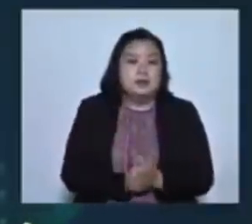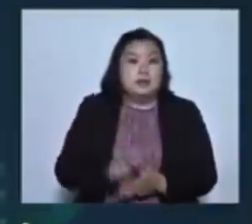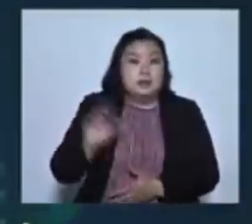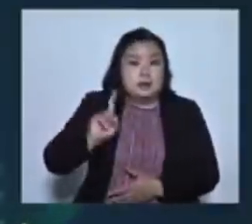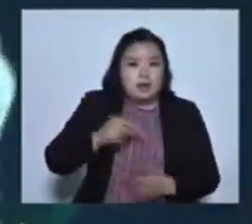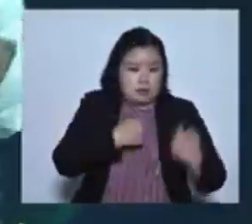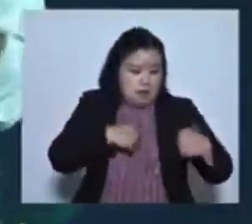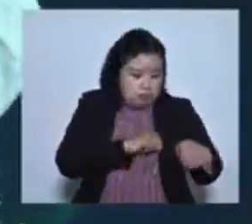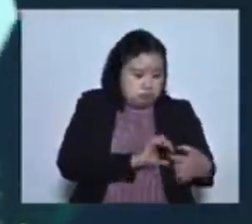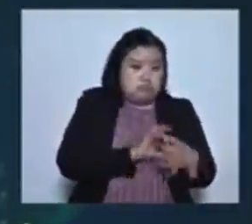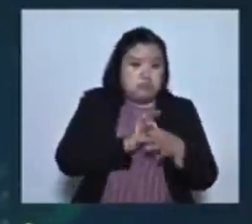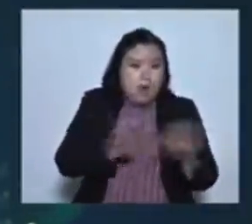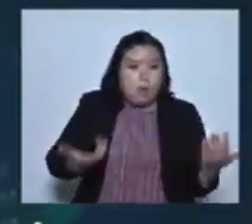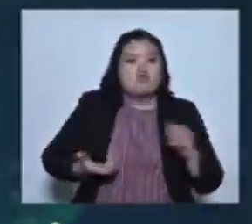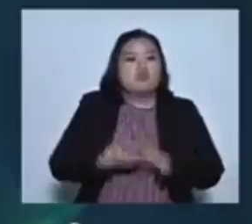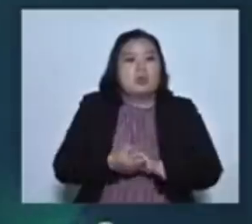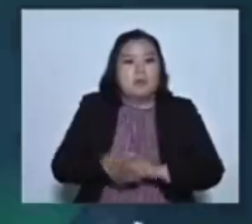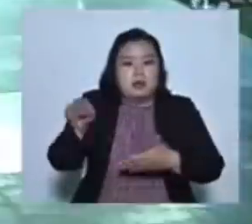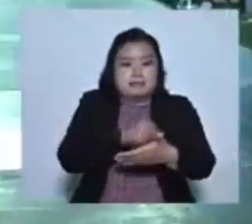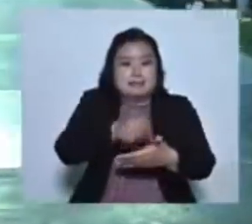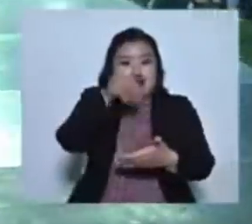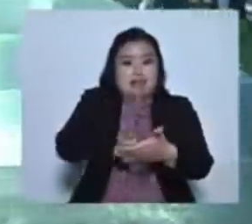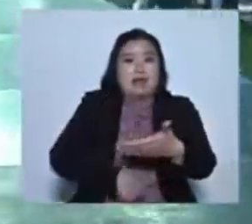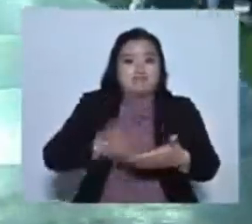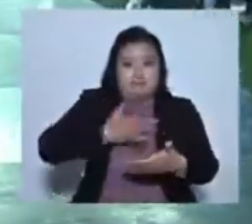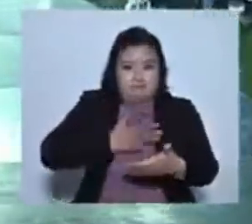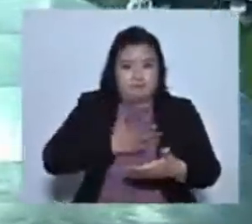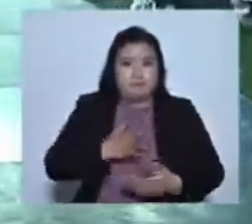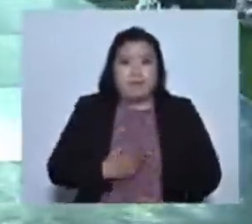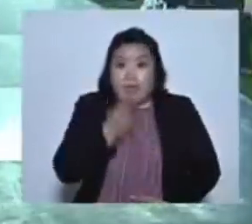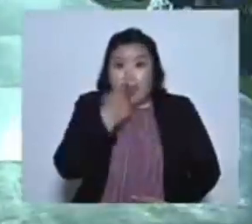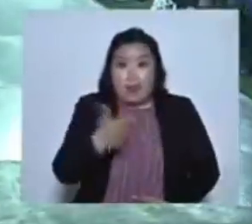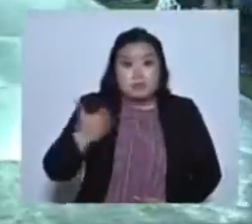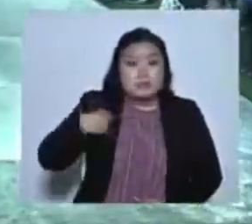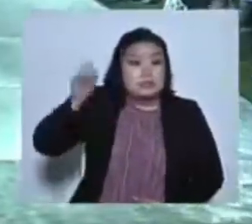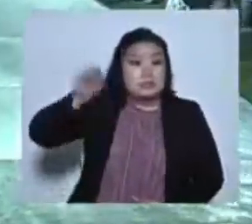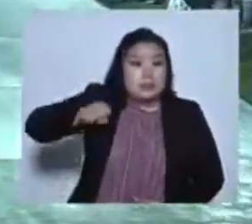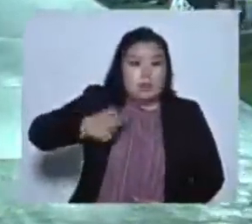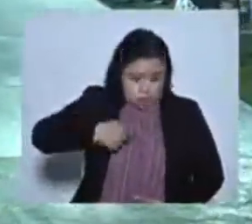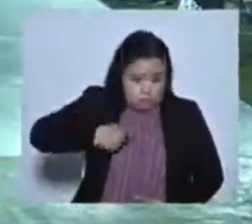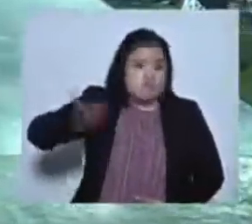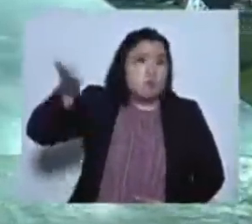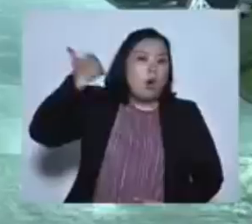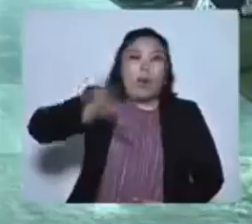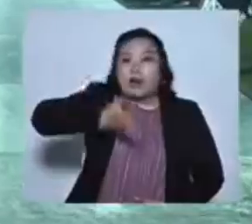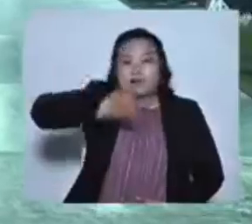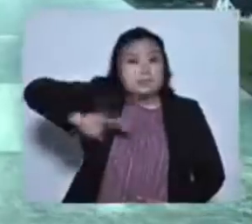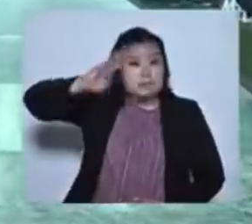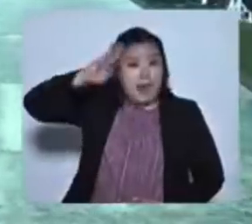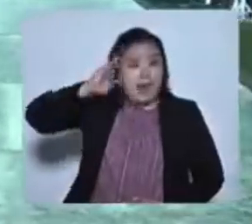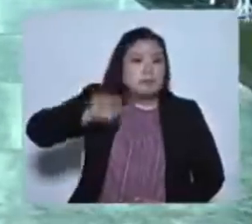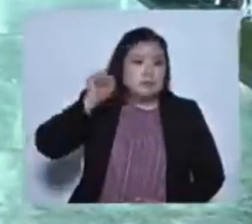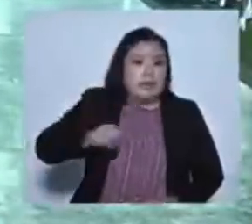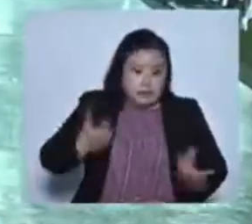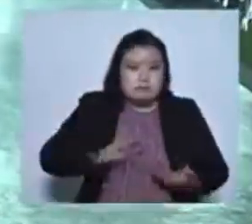รวมพลังไปให้ได้ทุกคนเห็นรูปผมอยู่แล้วผมเป็นทหารมาใช่แต่วันนี้ผม